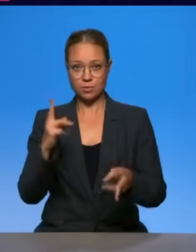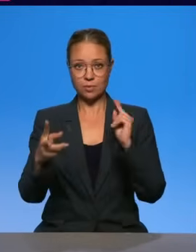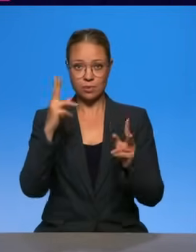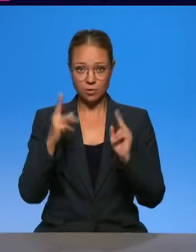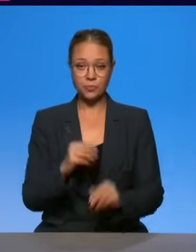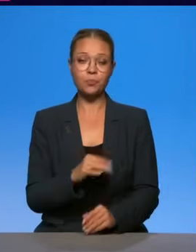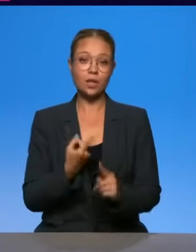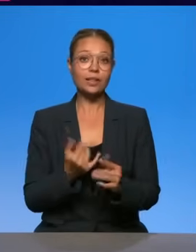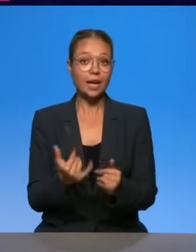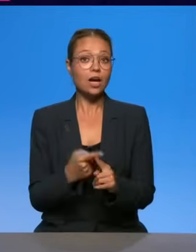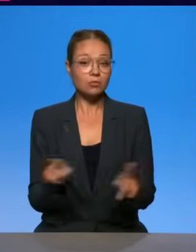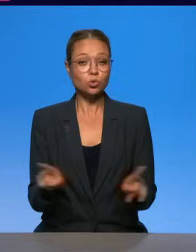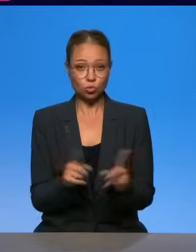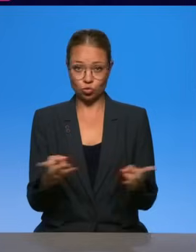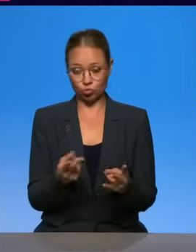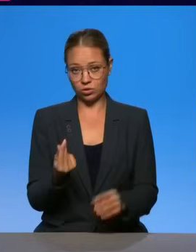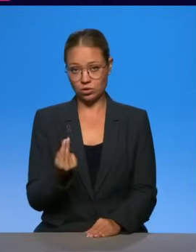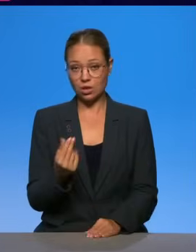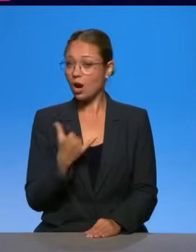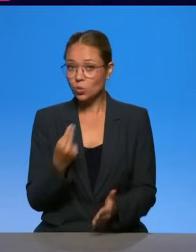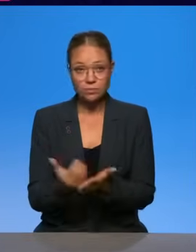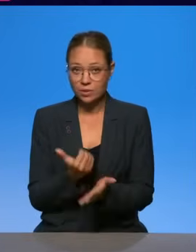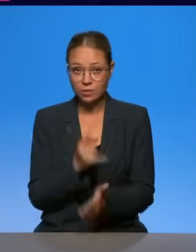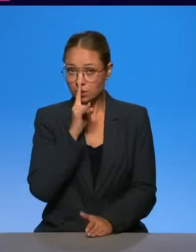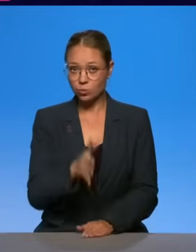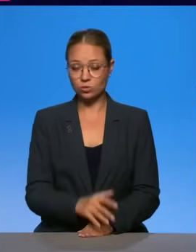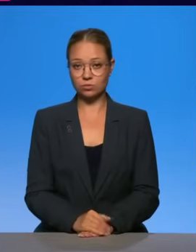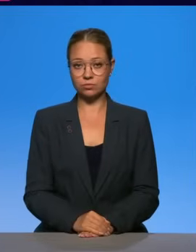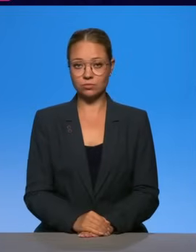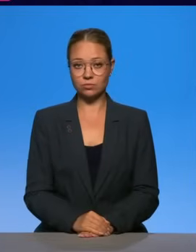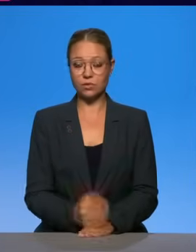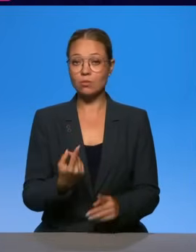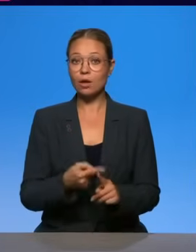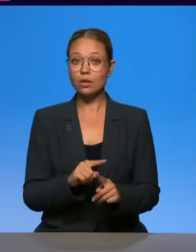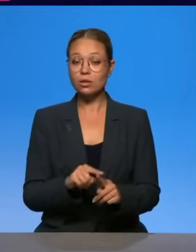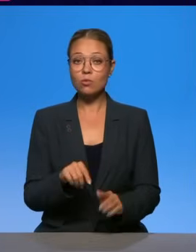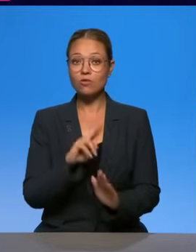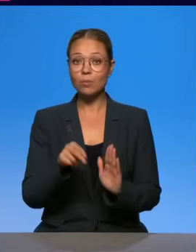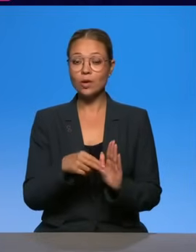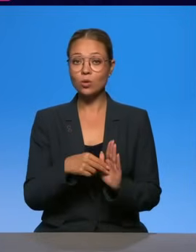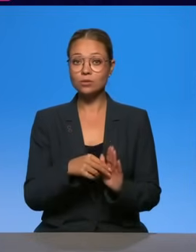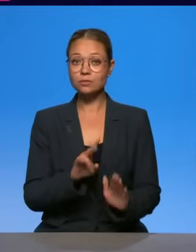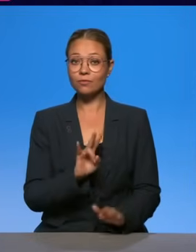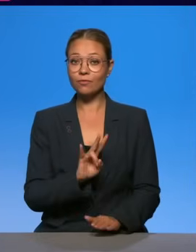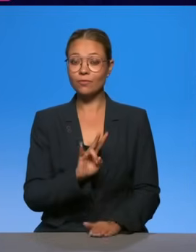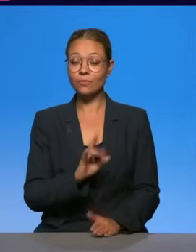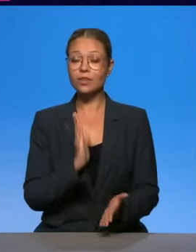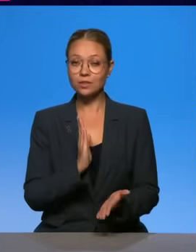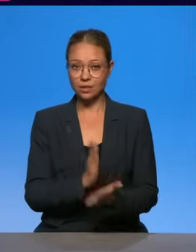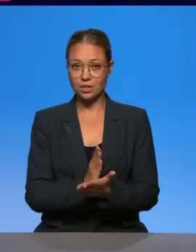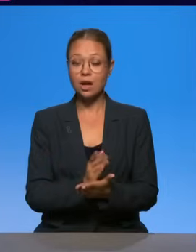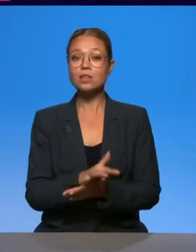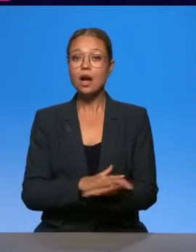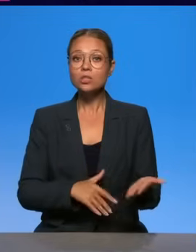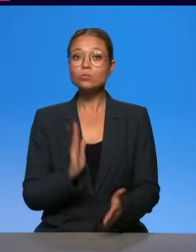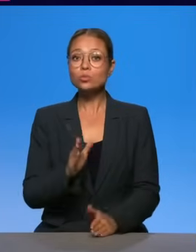требует денег. А прибыли у нас не будет. Так что интрига, сами понимаете, она сохраняется. Как быть дальше? У меня пока,